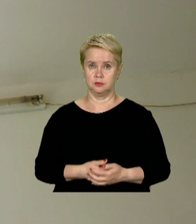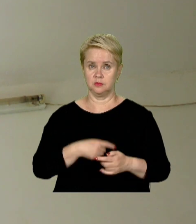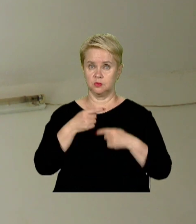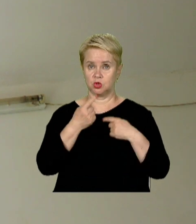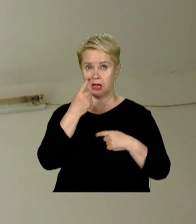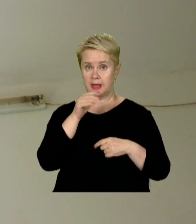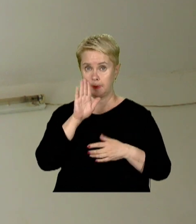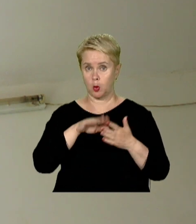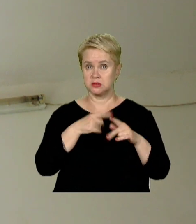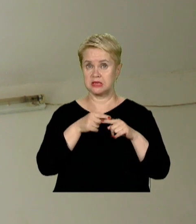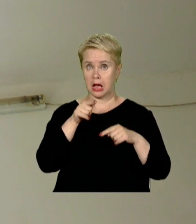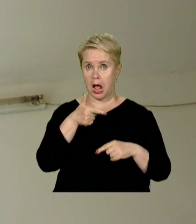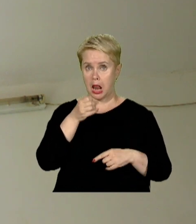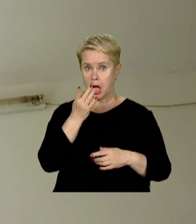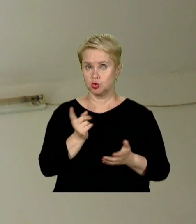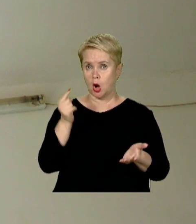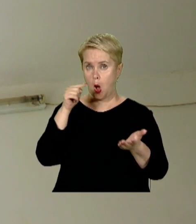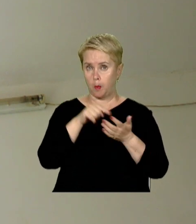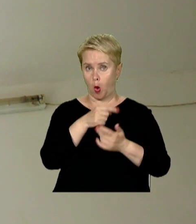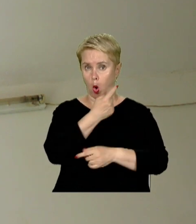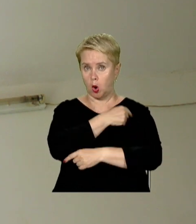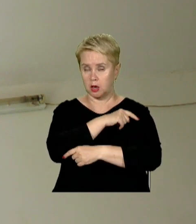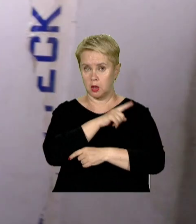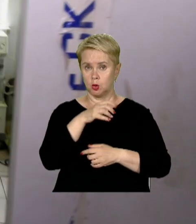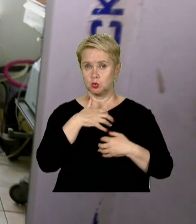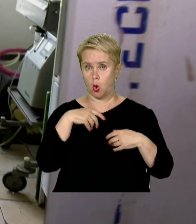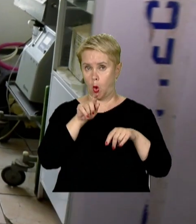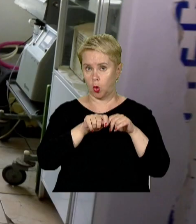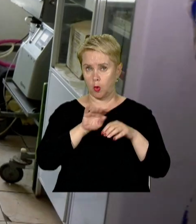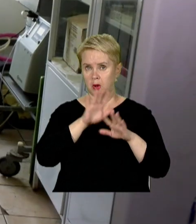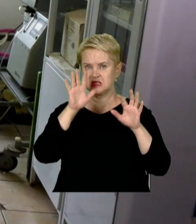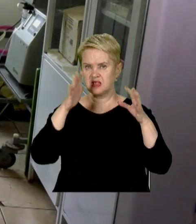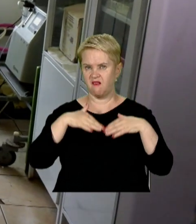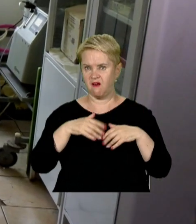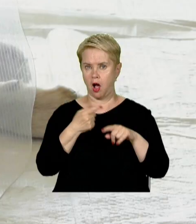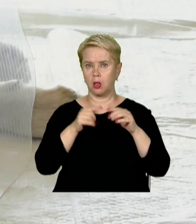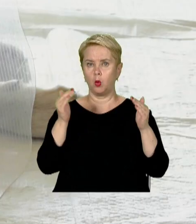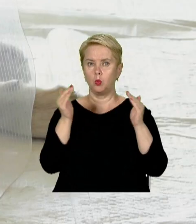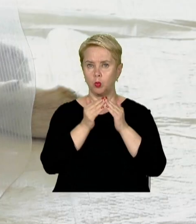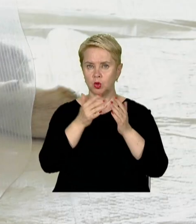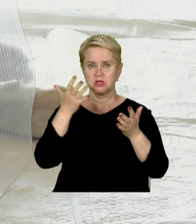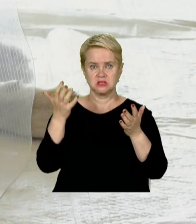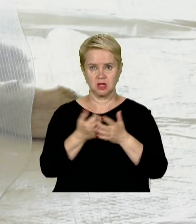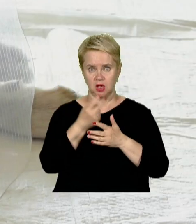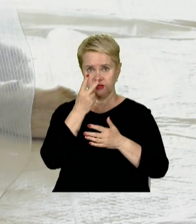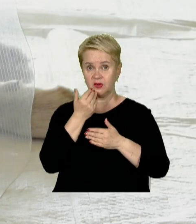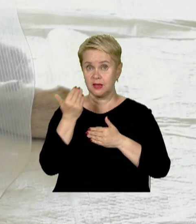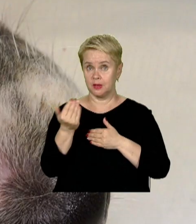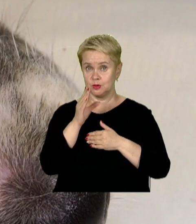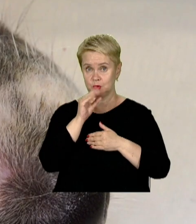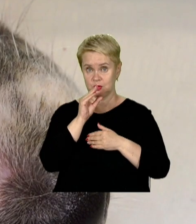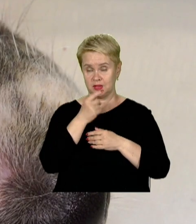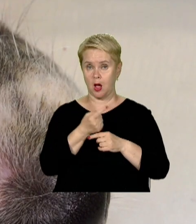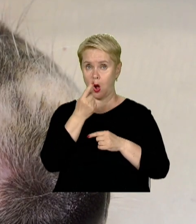Через день після того, як Глаша потрапила до клініки зооконтролю, під завалами зруйнованої будівлі знайшли